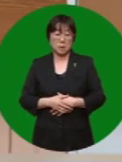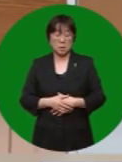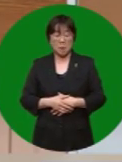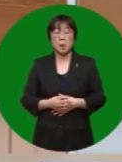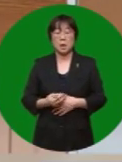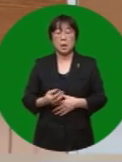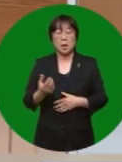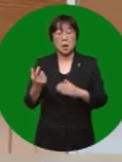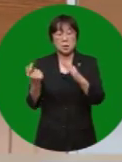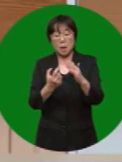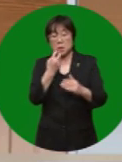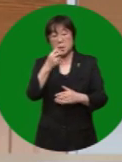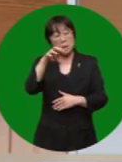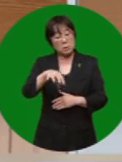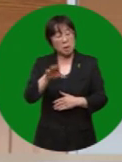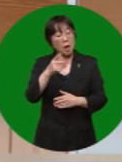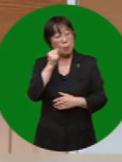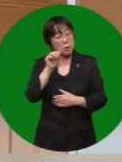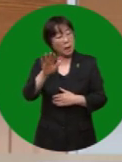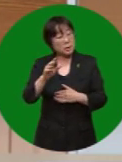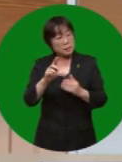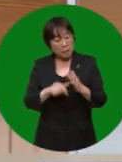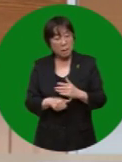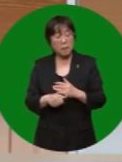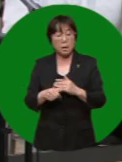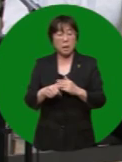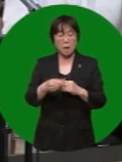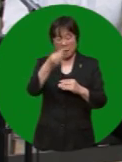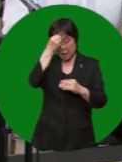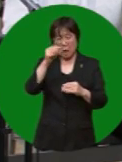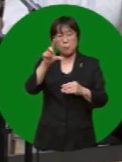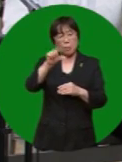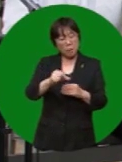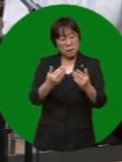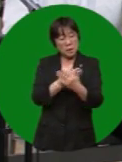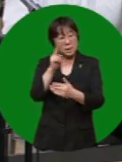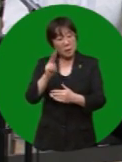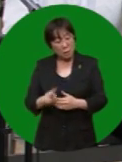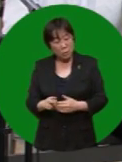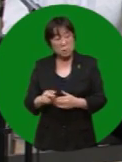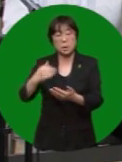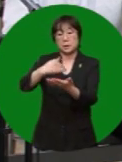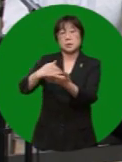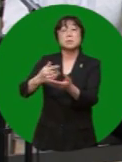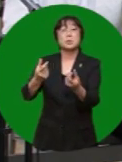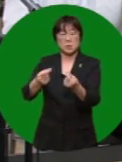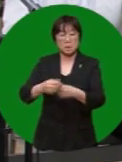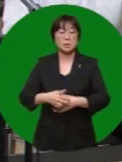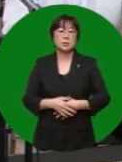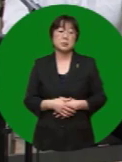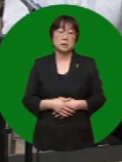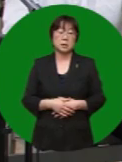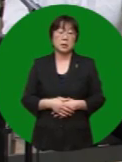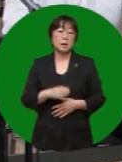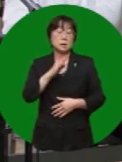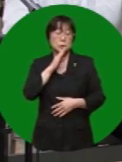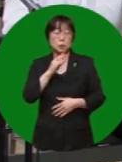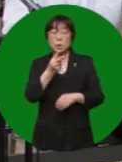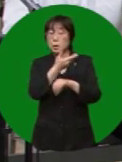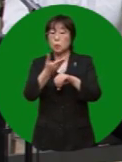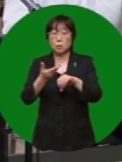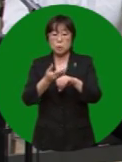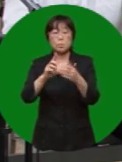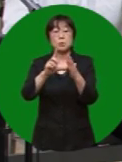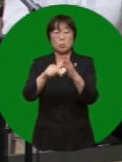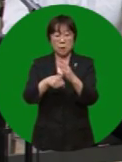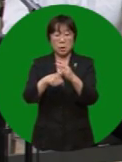ェルター、こうしたものがもしあったらあれだけの被害が出なかったんじゃないか、お話をいただいたところです。実は徳島